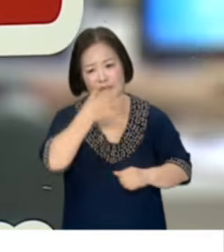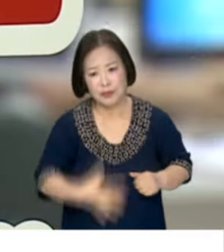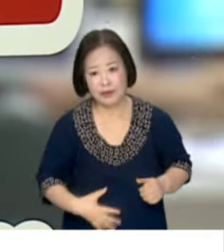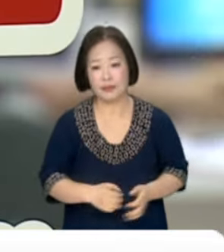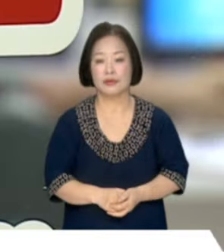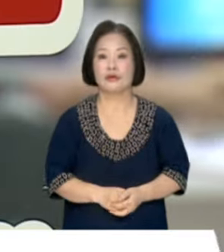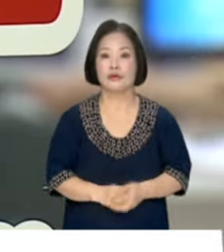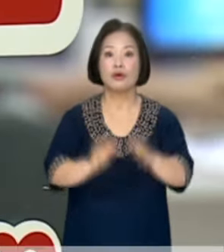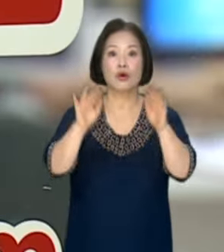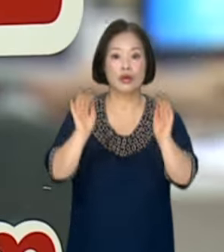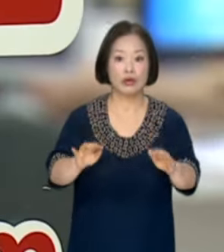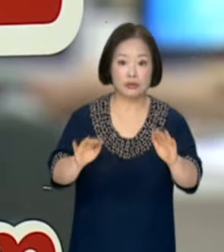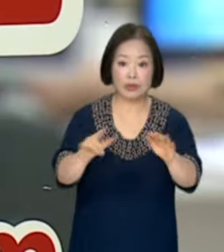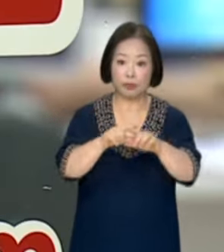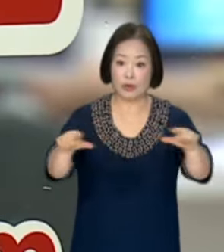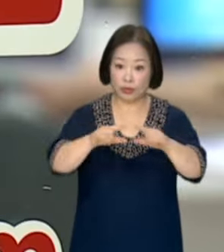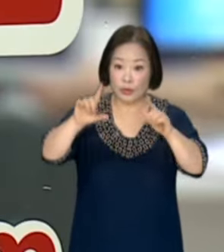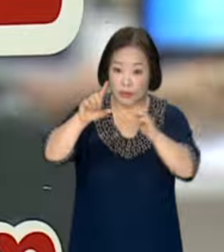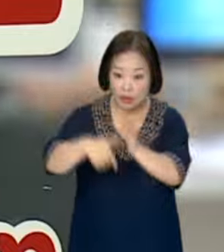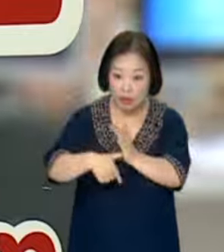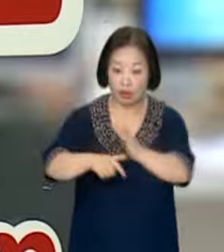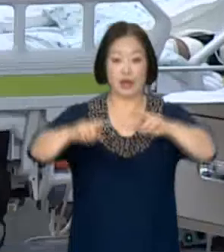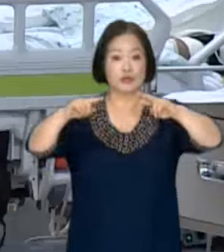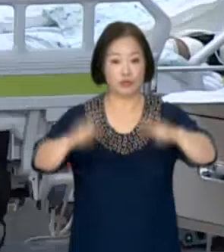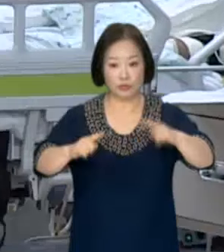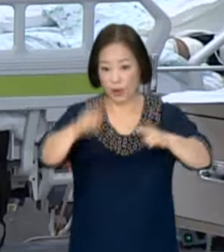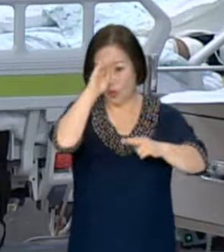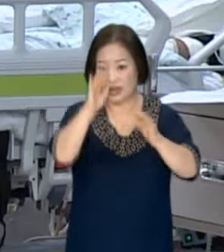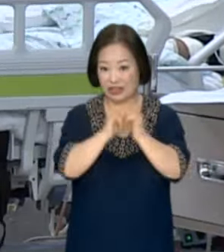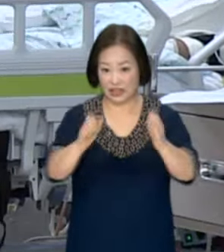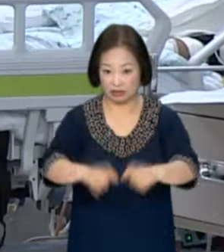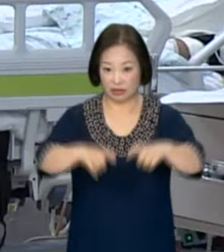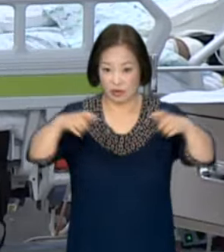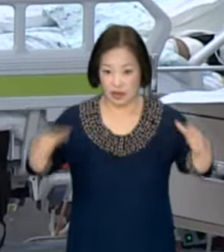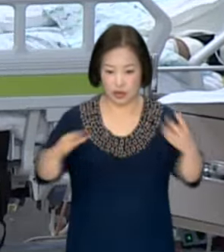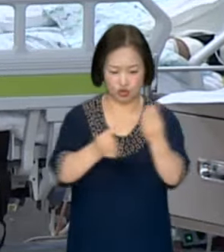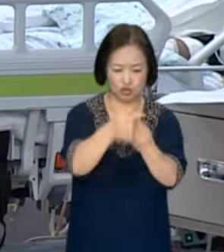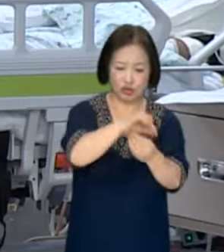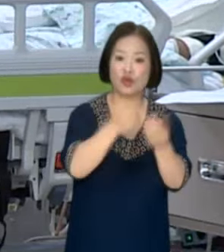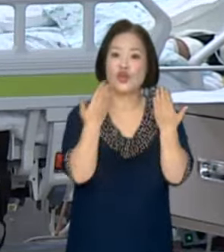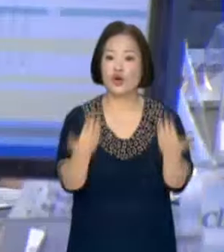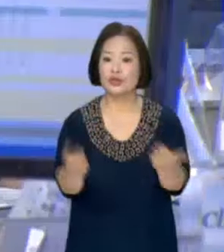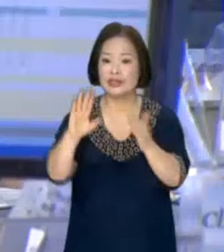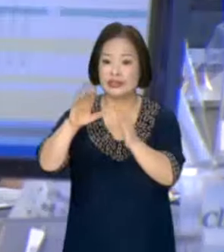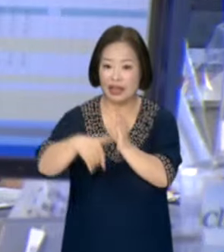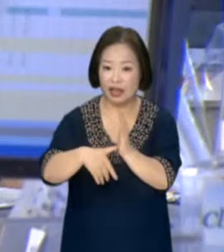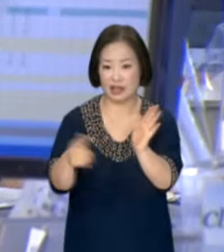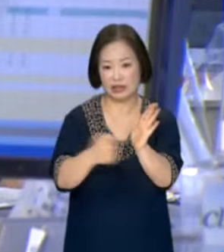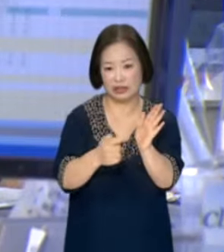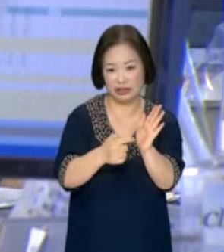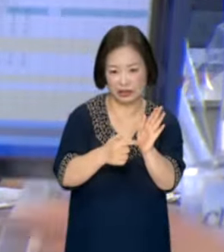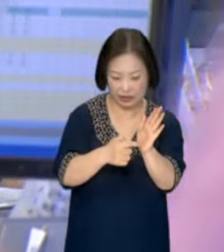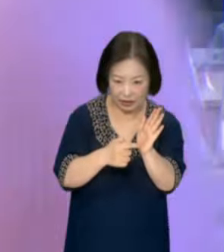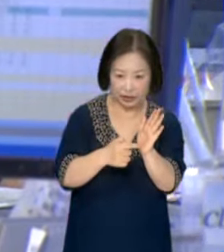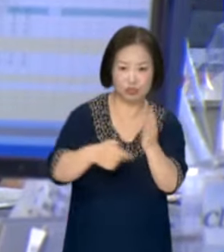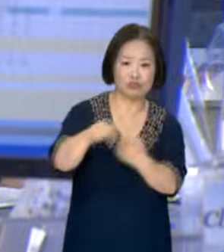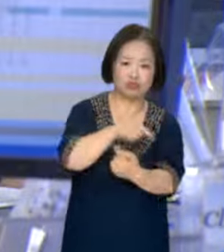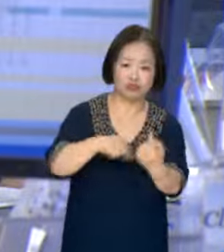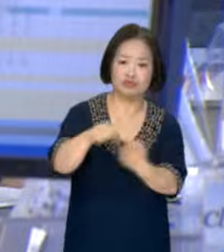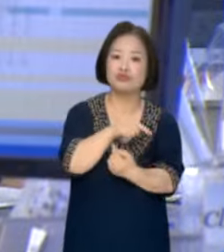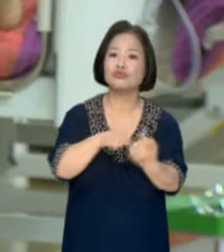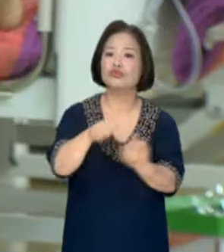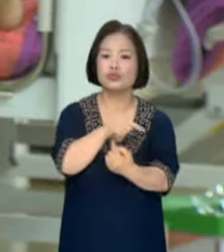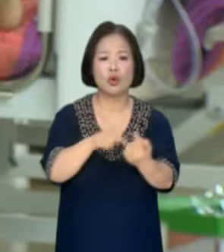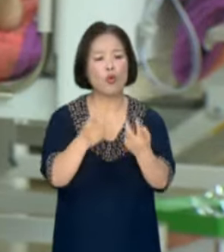불가능합니다 원래도 평소에 두배 가까이 환자가 늘어나는 추석 연휴가 응급실 운영에 고비가 될 거란 전망이